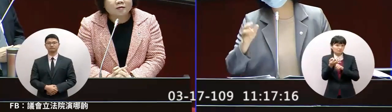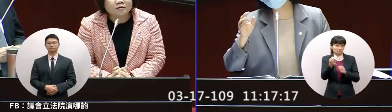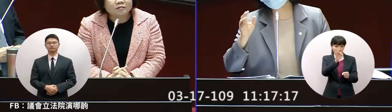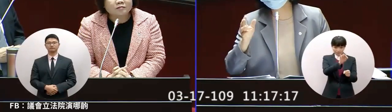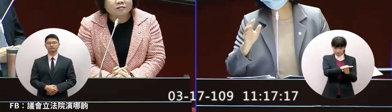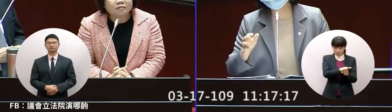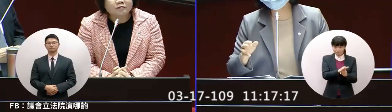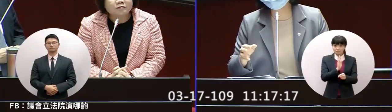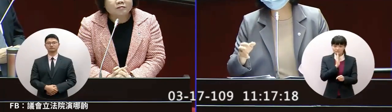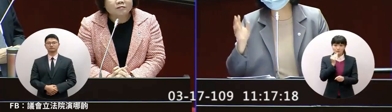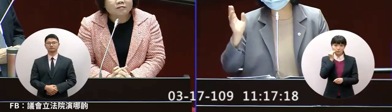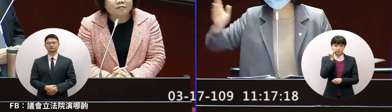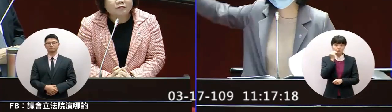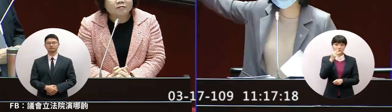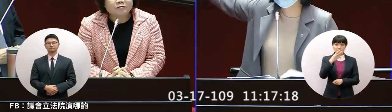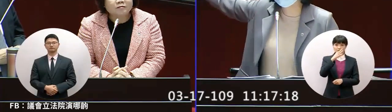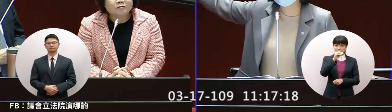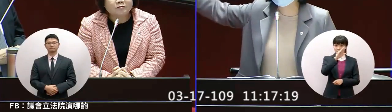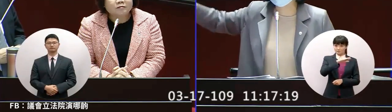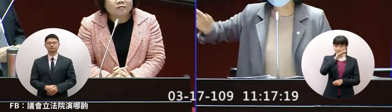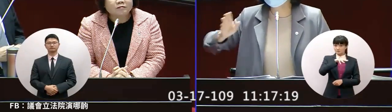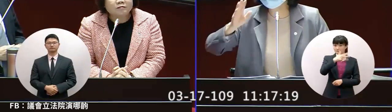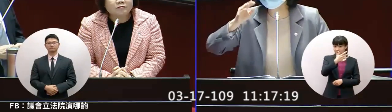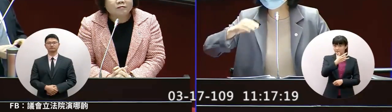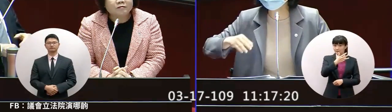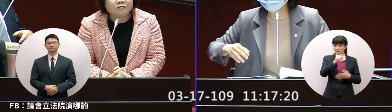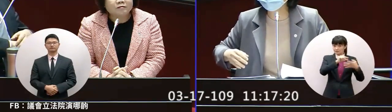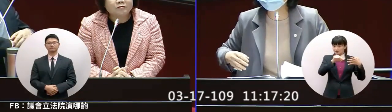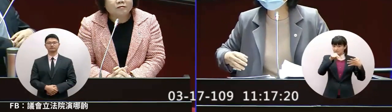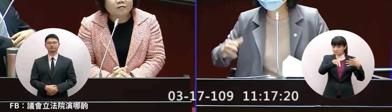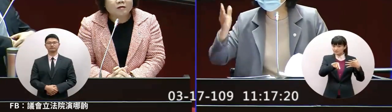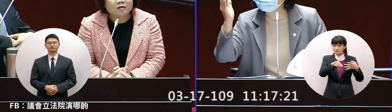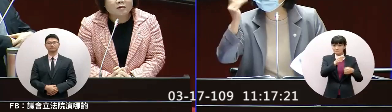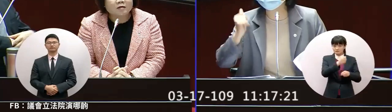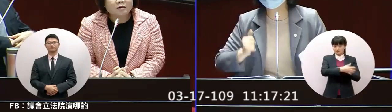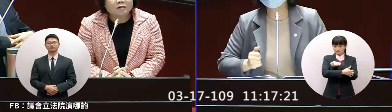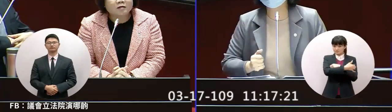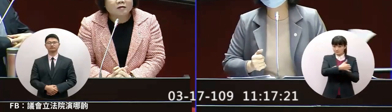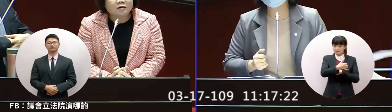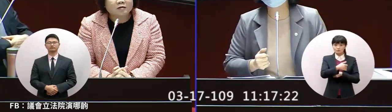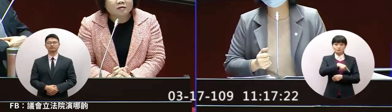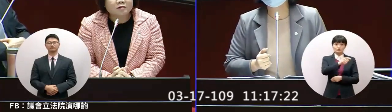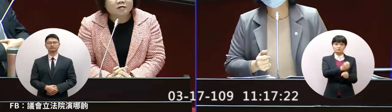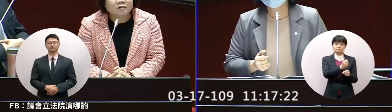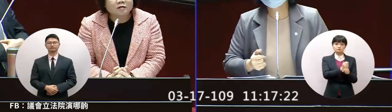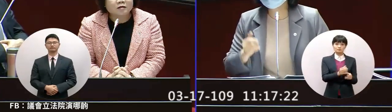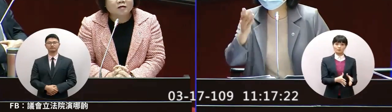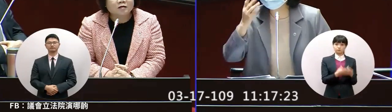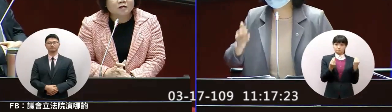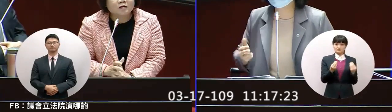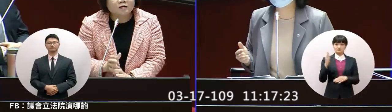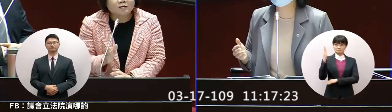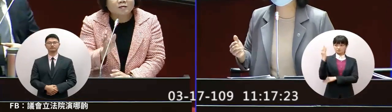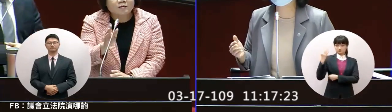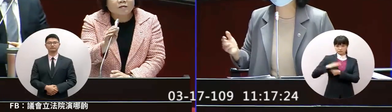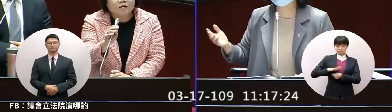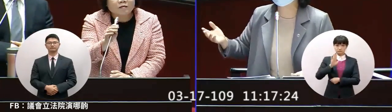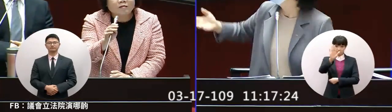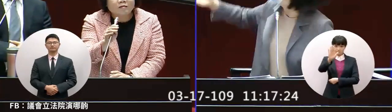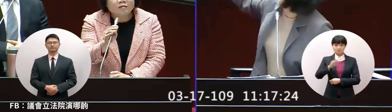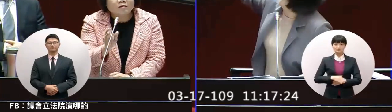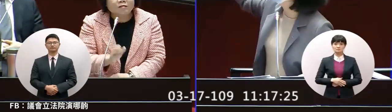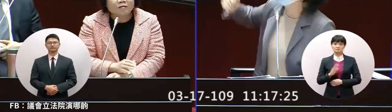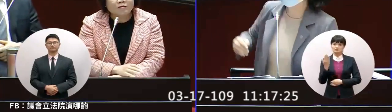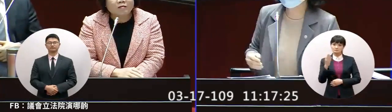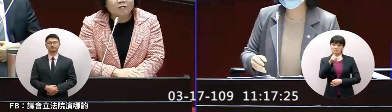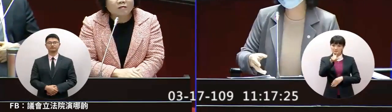说45800那个急聚的劳工来讲，他是不用去工作，他就直接得到薪资补贴。可是你现在提出来的方